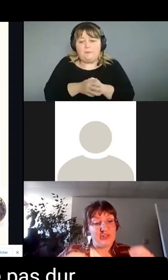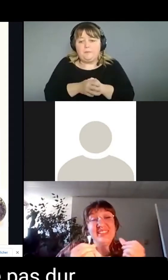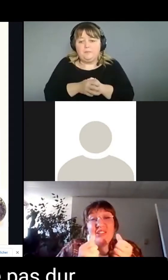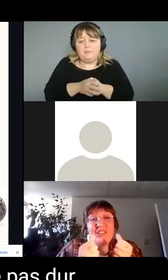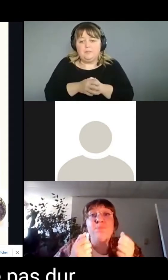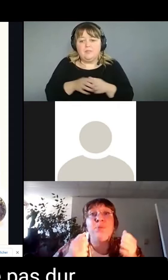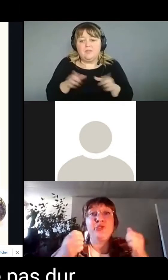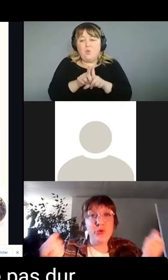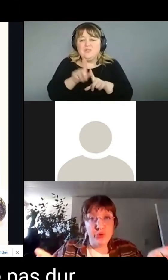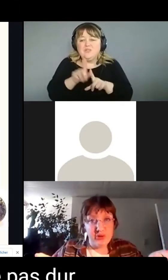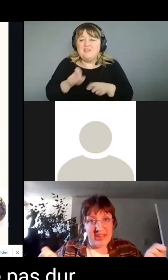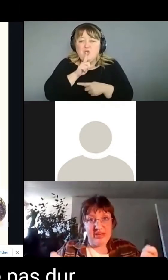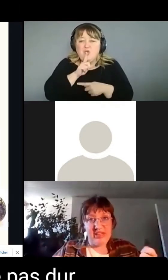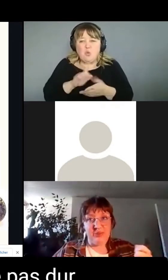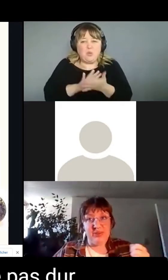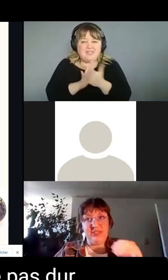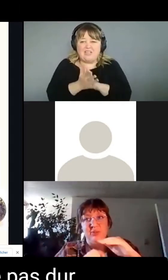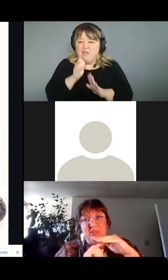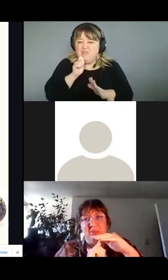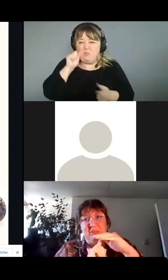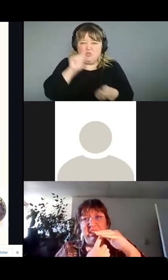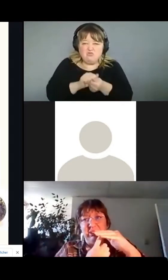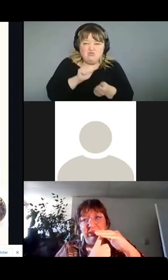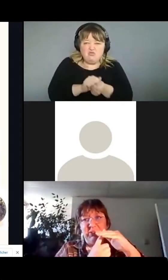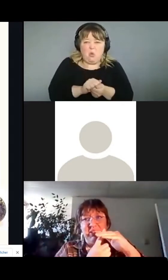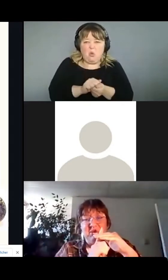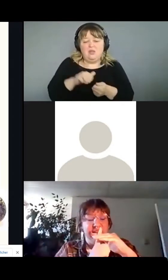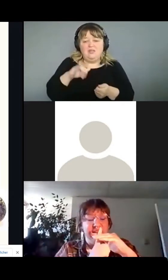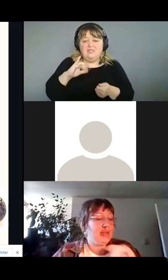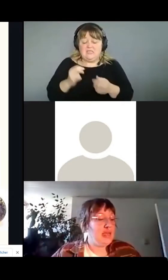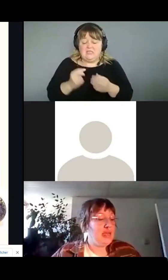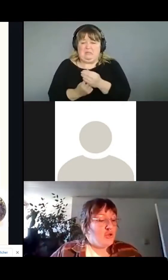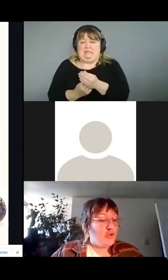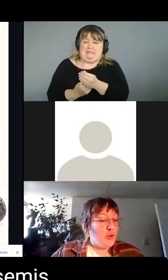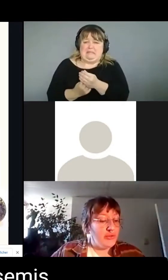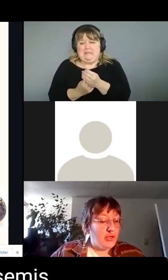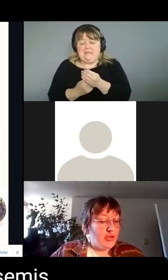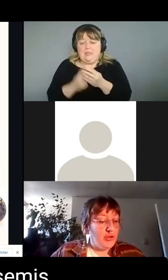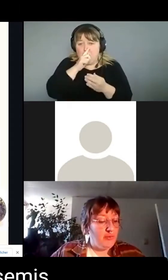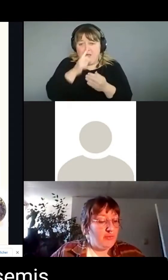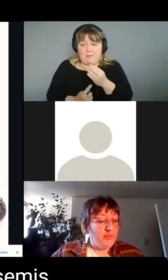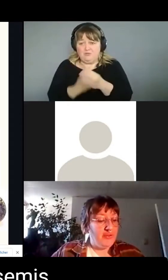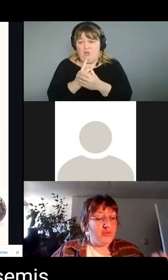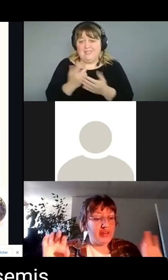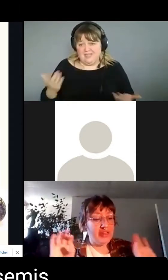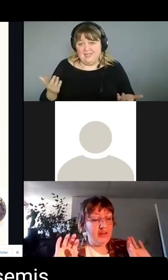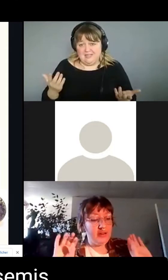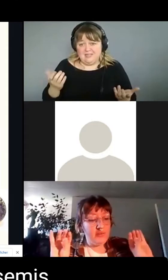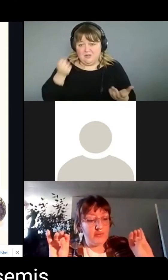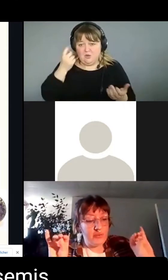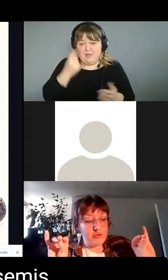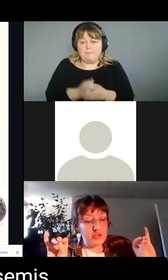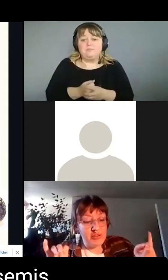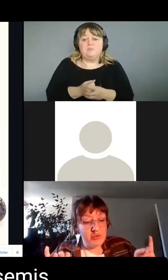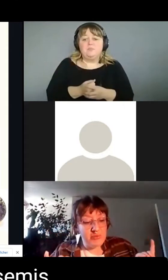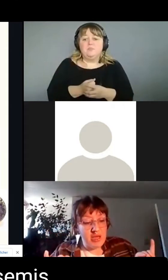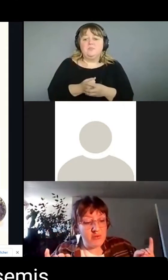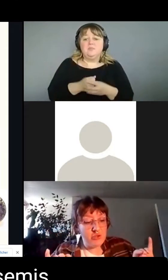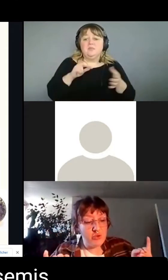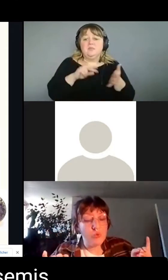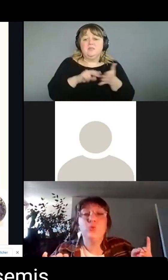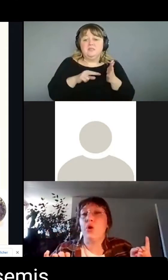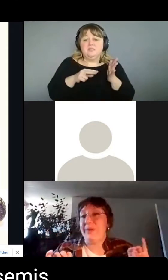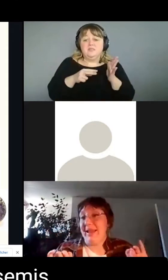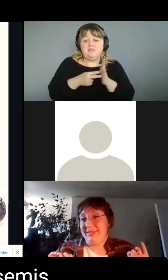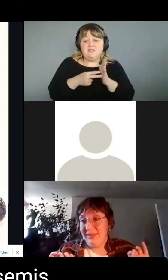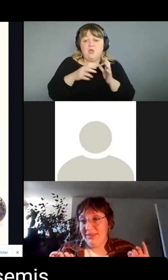il faut s'assurer que ça ne devienne pas dur avant la germination parce que la petite carotte va avoir de la misère. Donc, vous pouvez couvrir vos semis d'une